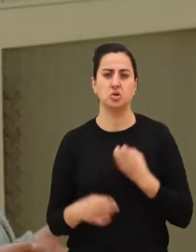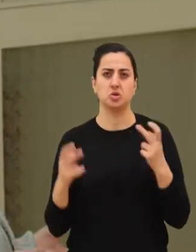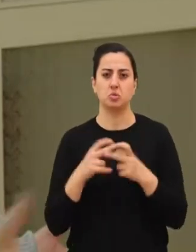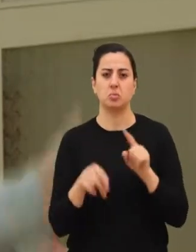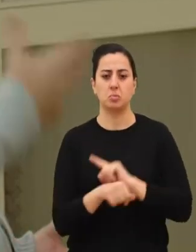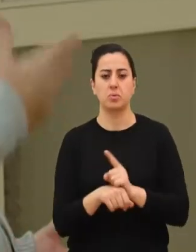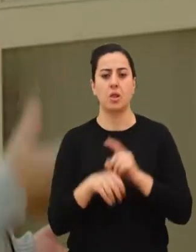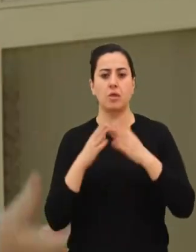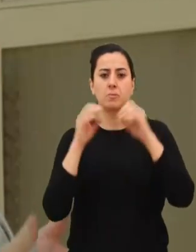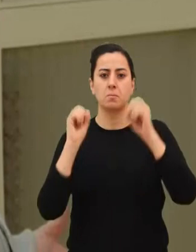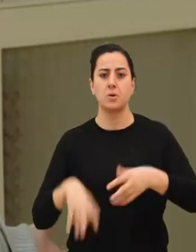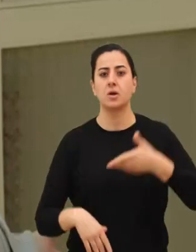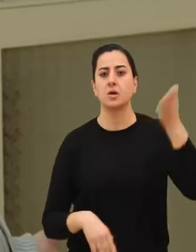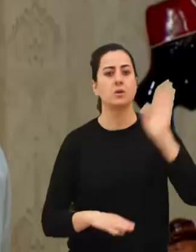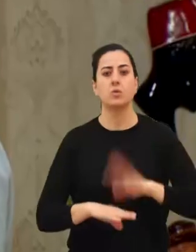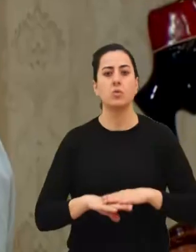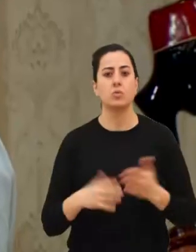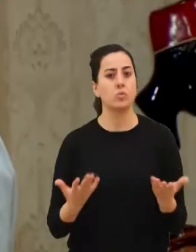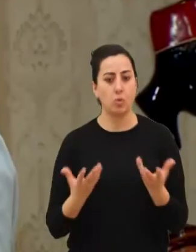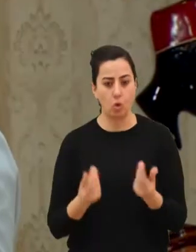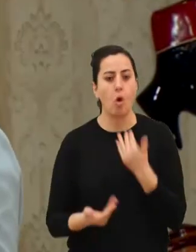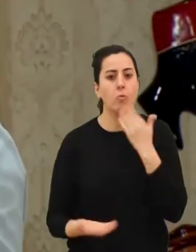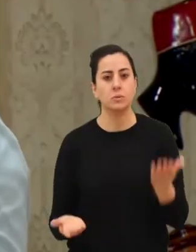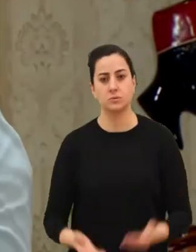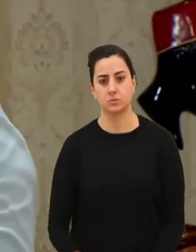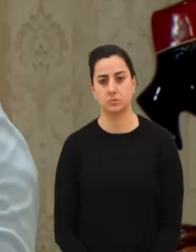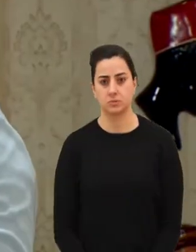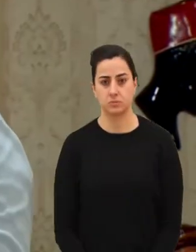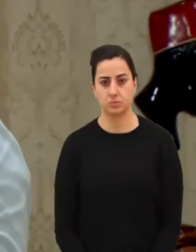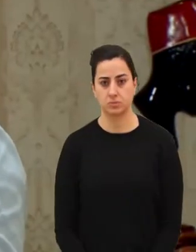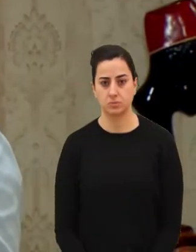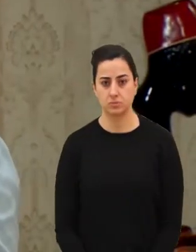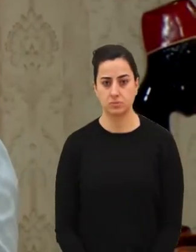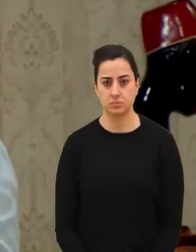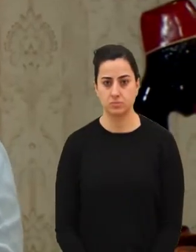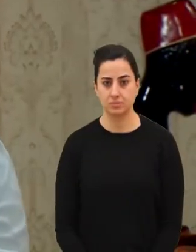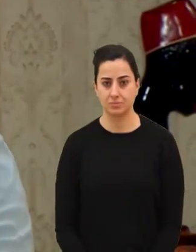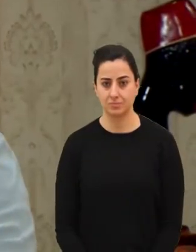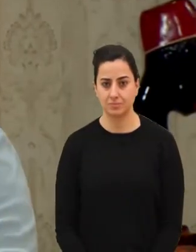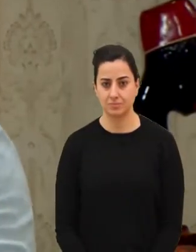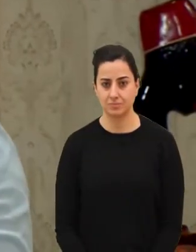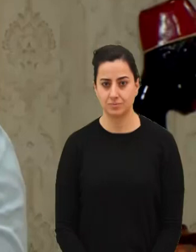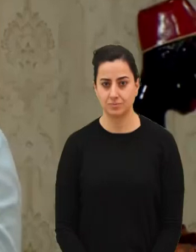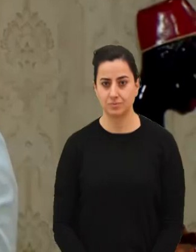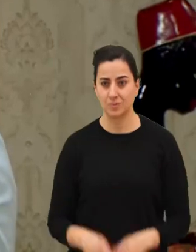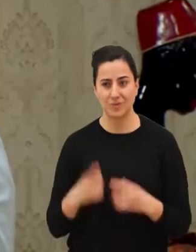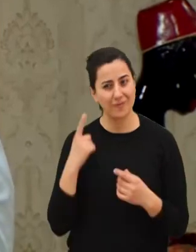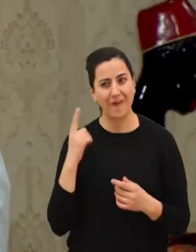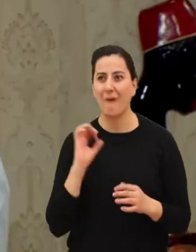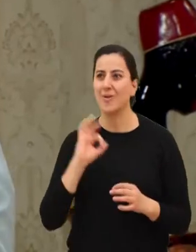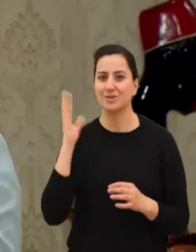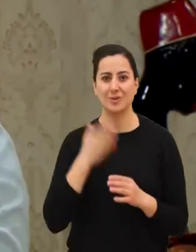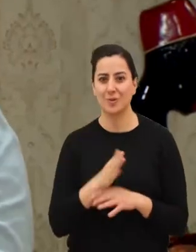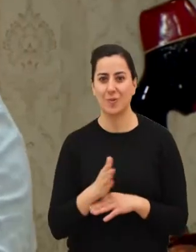sıkılan çekip evden giderse ne olur ya? Bunun sonu olur mu? Olmaz. Ay vallahi aklında bin